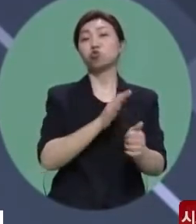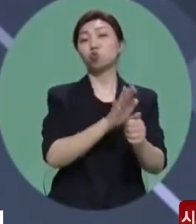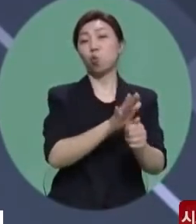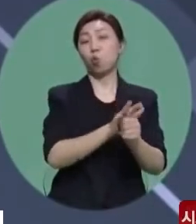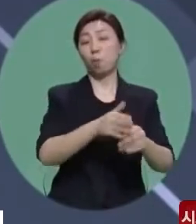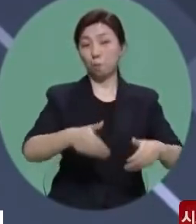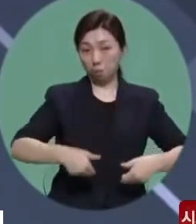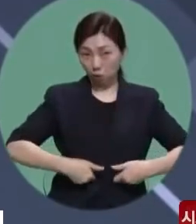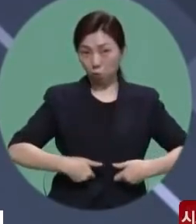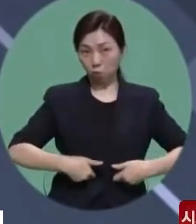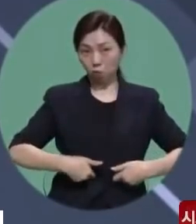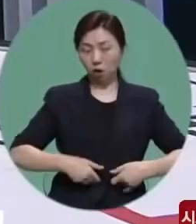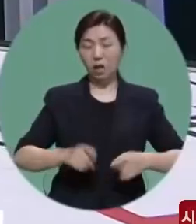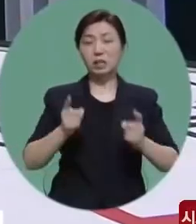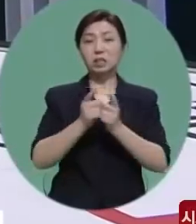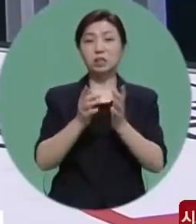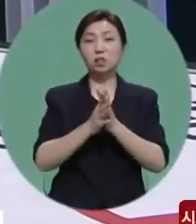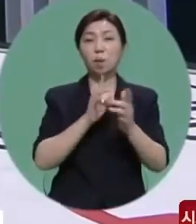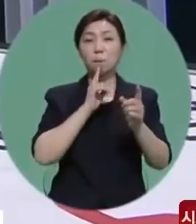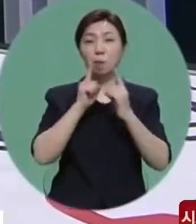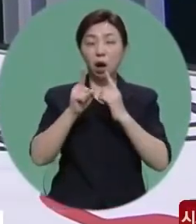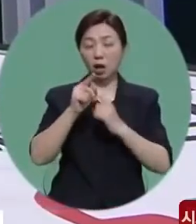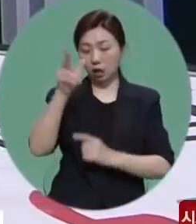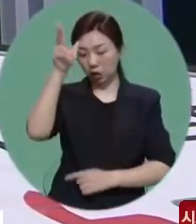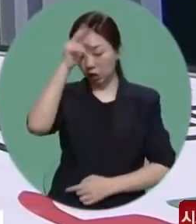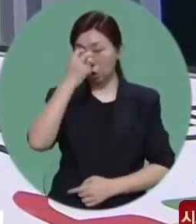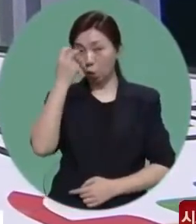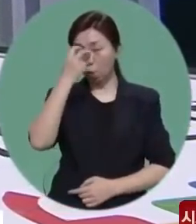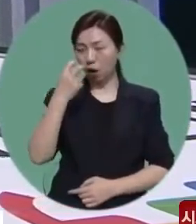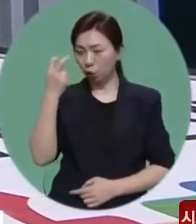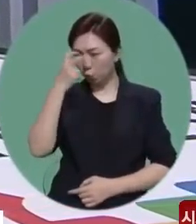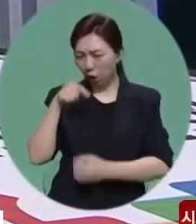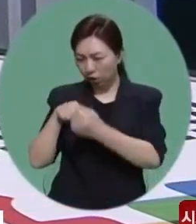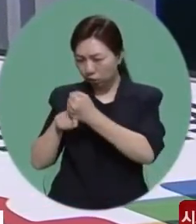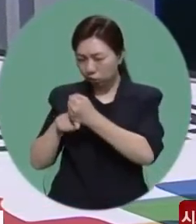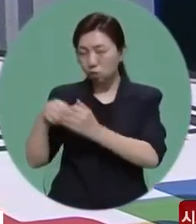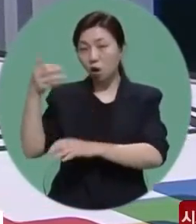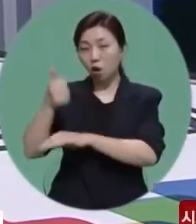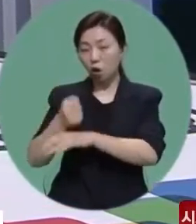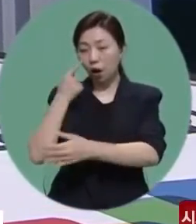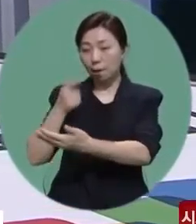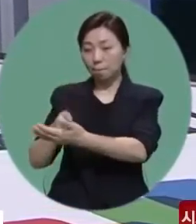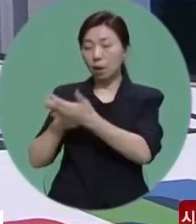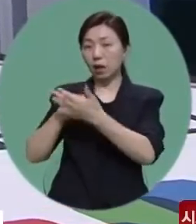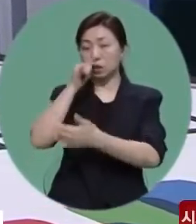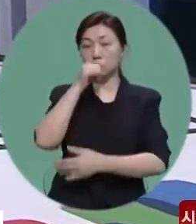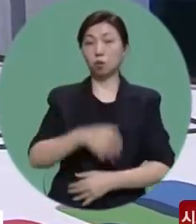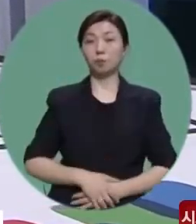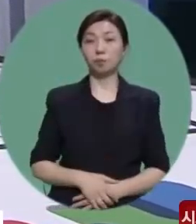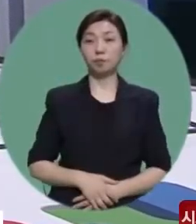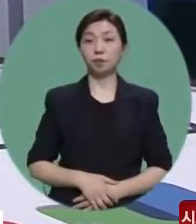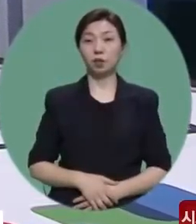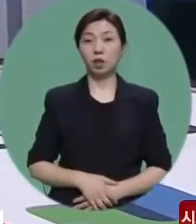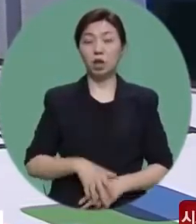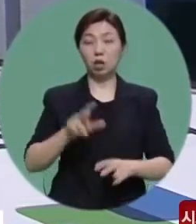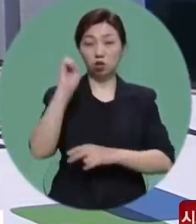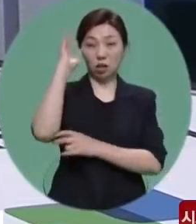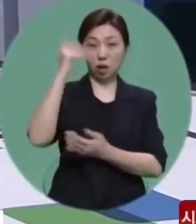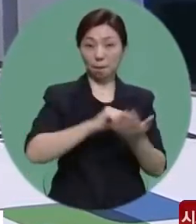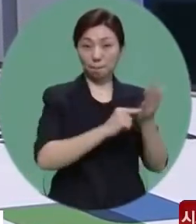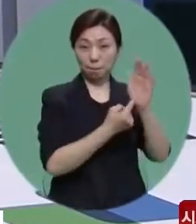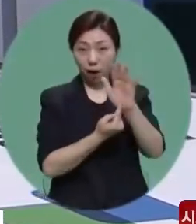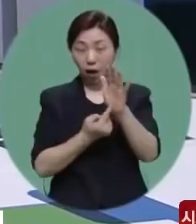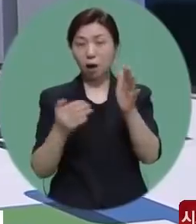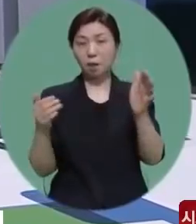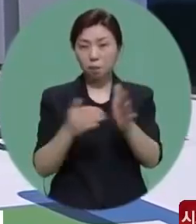드러났습니다 나무 군 검찰 조사 해서 이거 언론에 공개되면 이 후보가 낙마 한다 내가